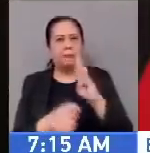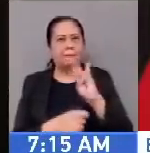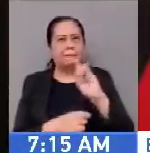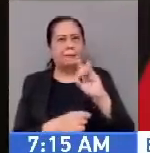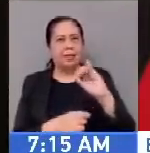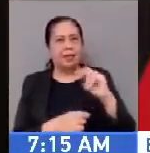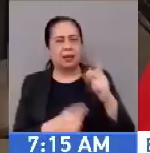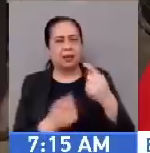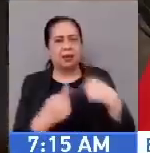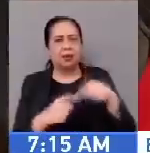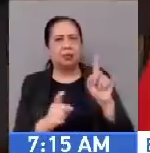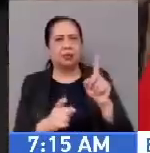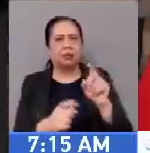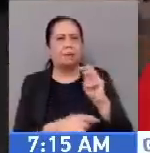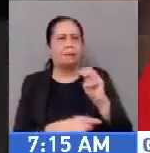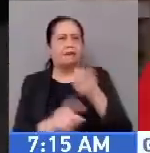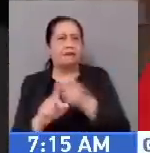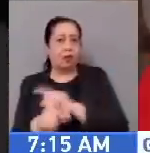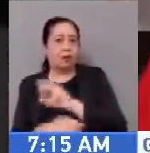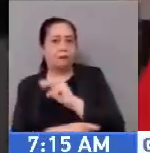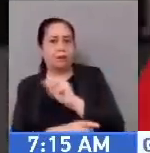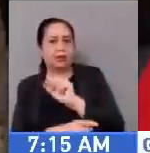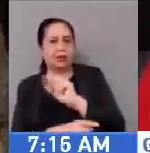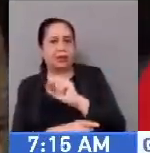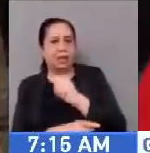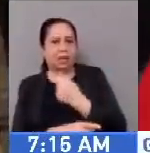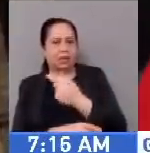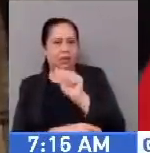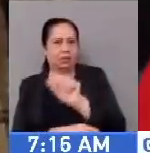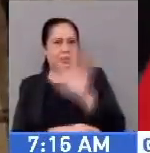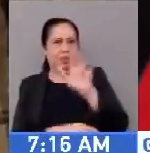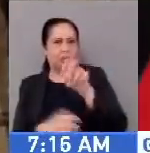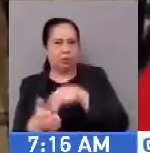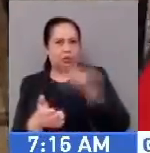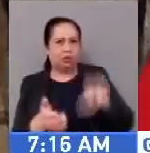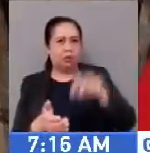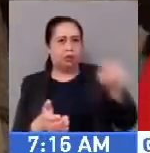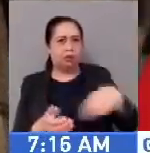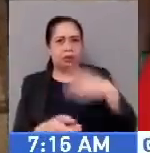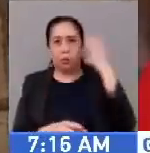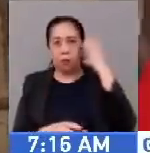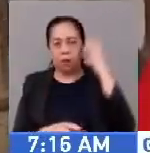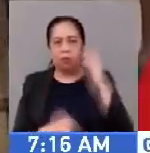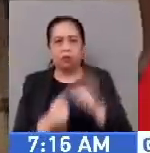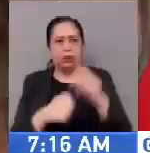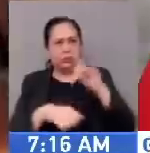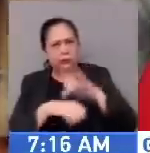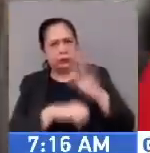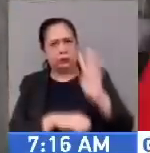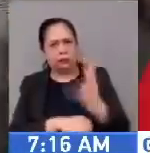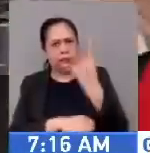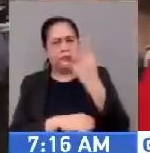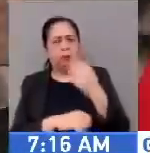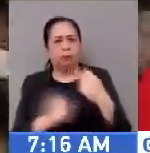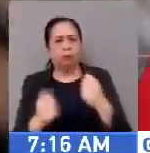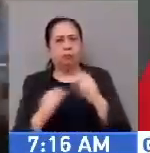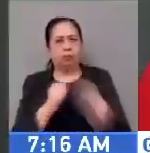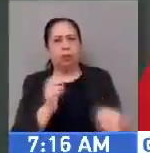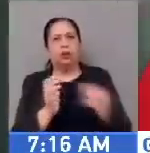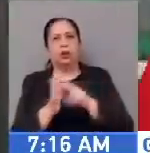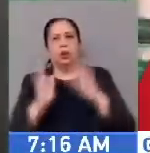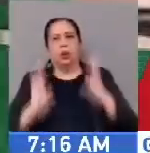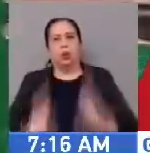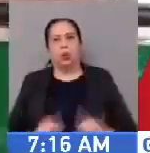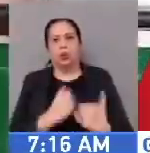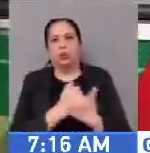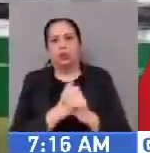siya nang galing. Dalawang sakay para makarating ng Cubao. Inagahan niya ang alis ng bahay alas 4 ng umaga kaya may nasakyan pa siya ng jeepney. Napansin niyang